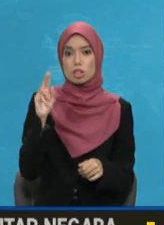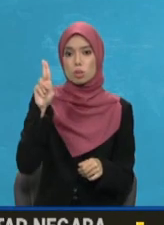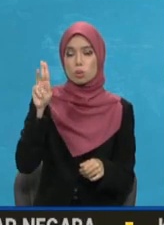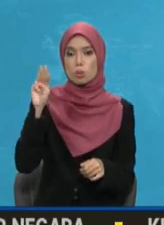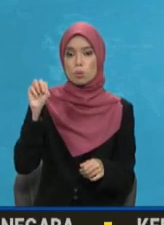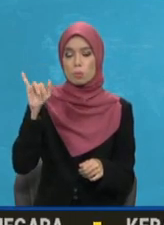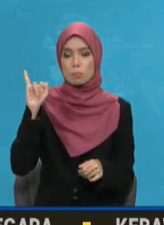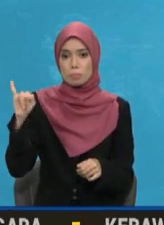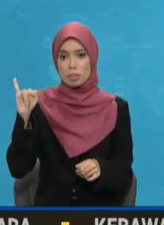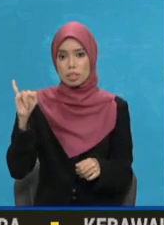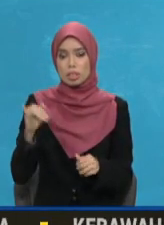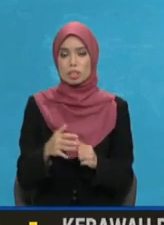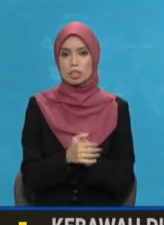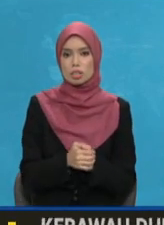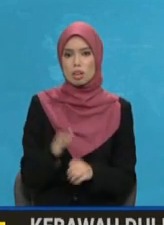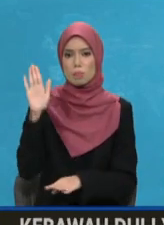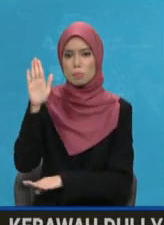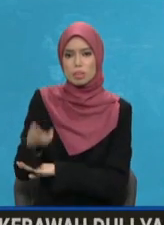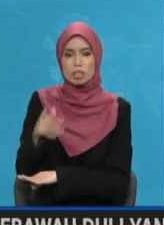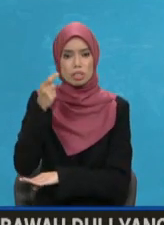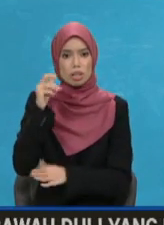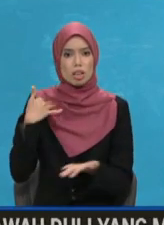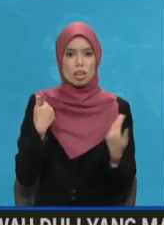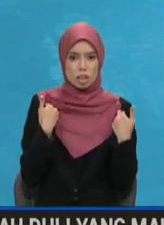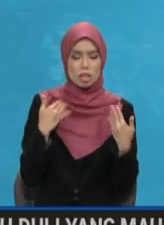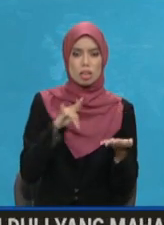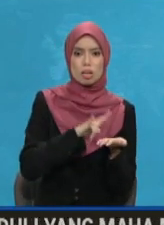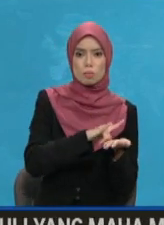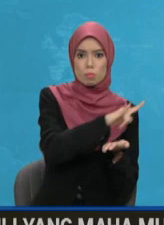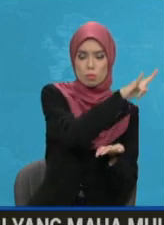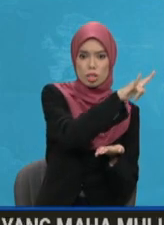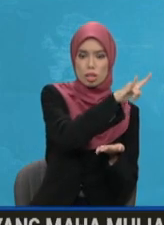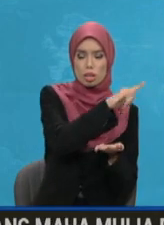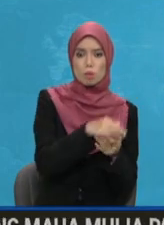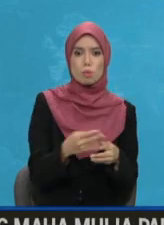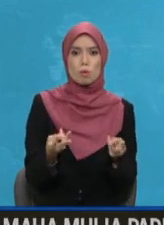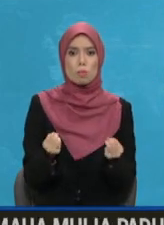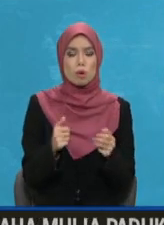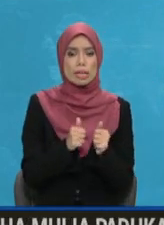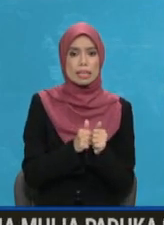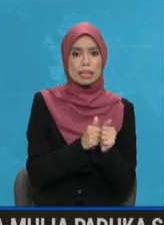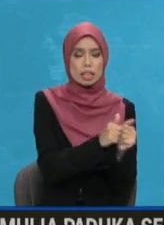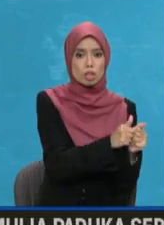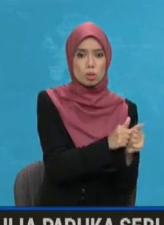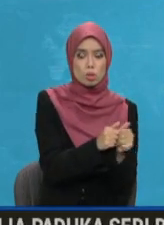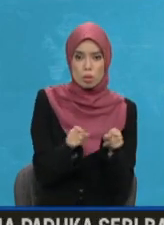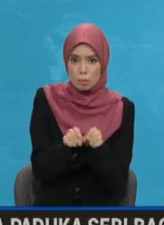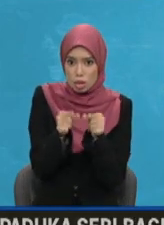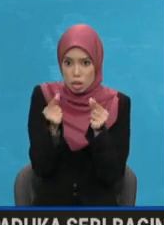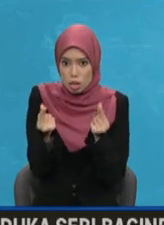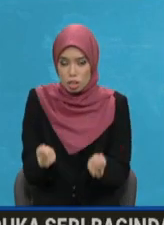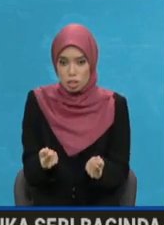umiran Haji Marzuki hutang tadi berlepas meninggalkan negara bagi menyerupai majelis tilawah dan menghafal Alquran